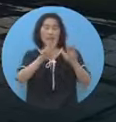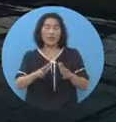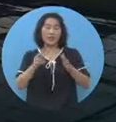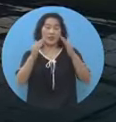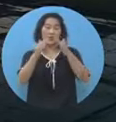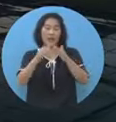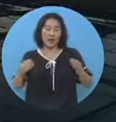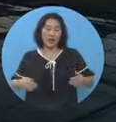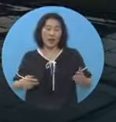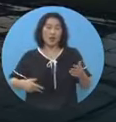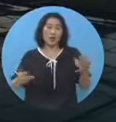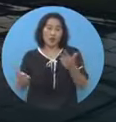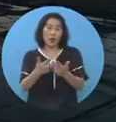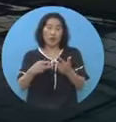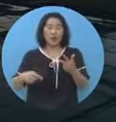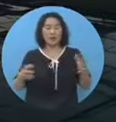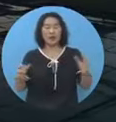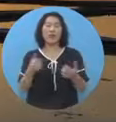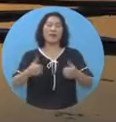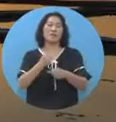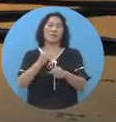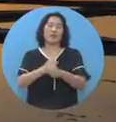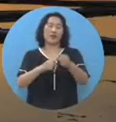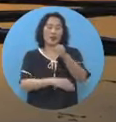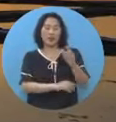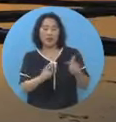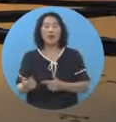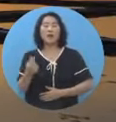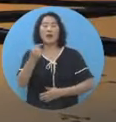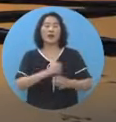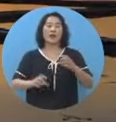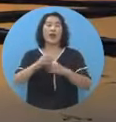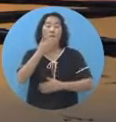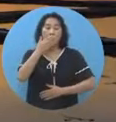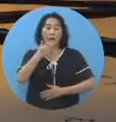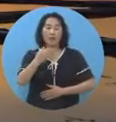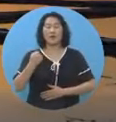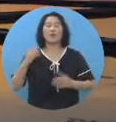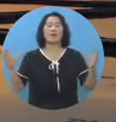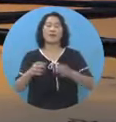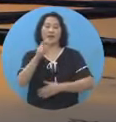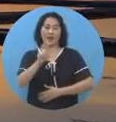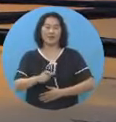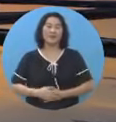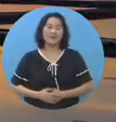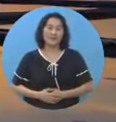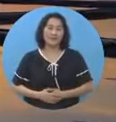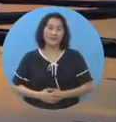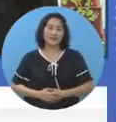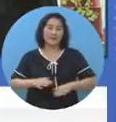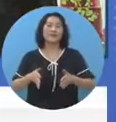발전사 조합과 신안 해상풍력발전협의회를 구성해 기반시설이 빠르게 갖춰지도록 협업을 강화합니다.